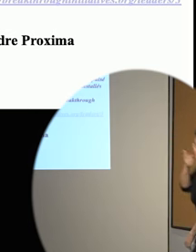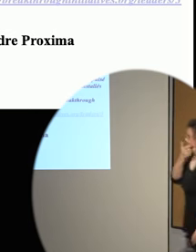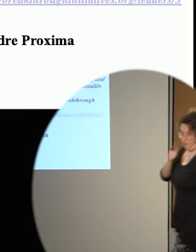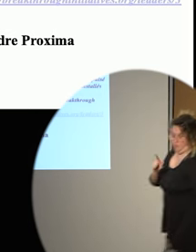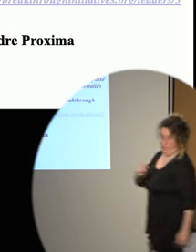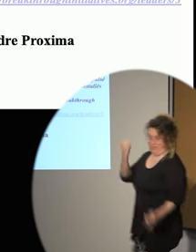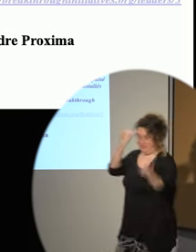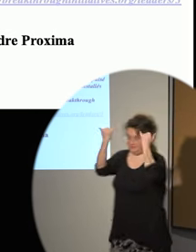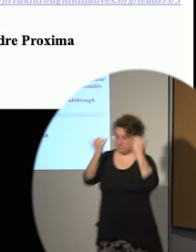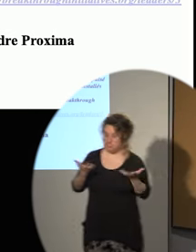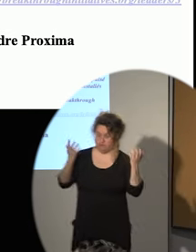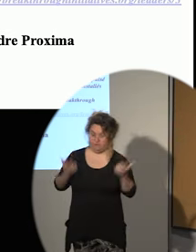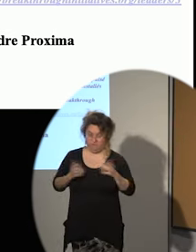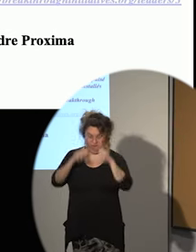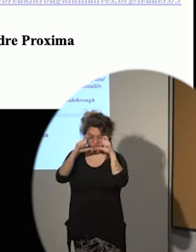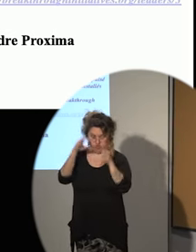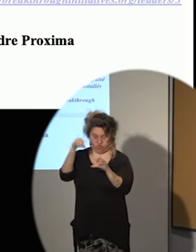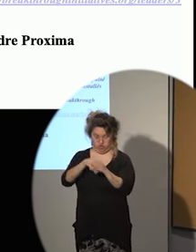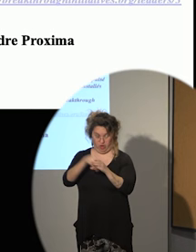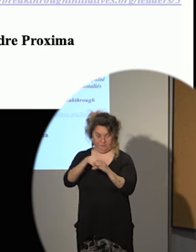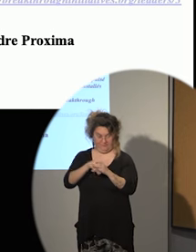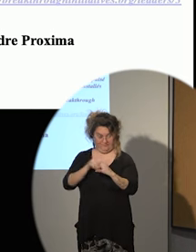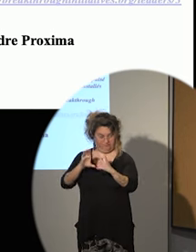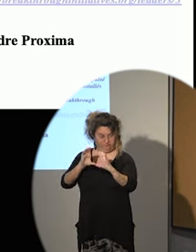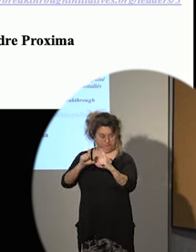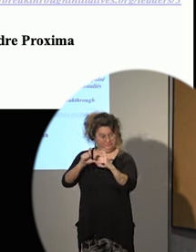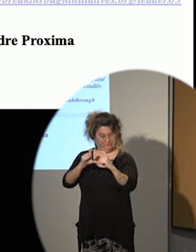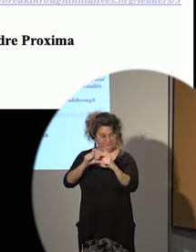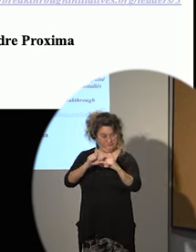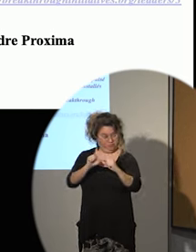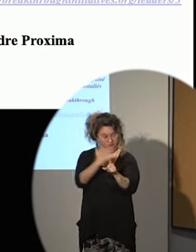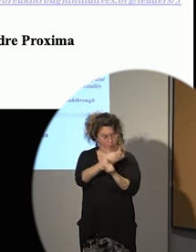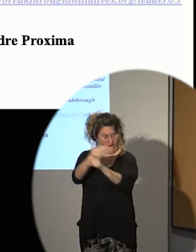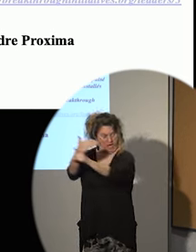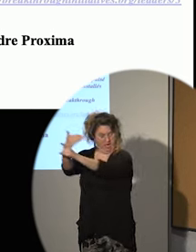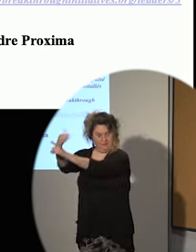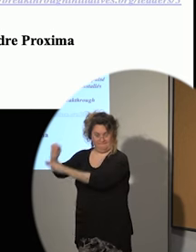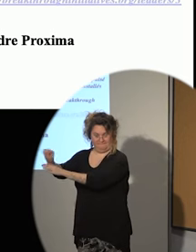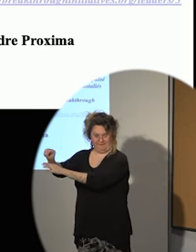qui permettrait de l'envoyer sur Terre. Mais il n'y aurait qu'une photo, probablement.